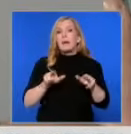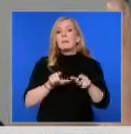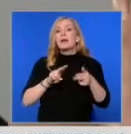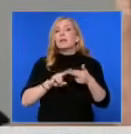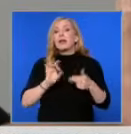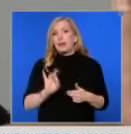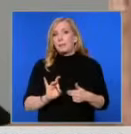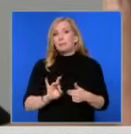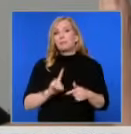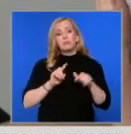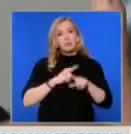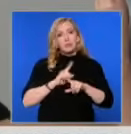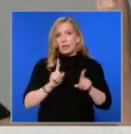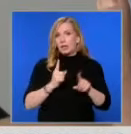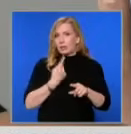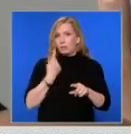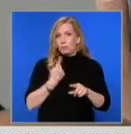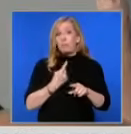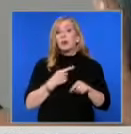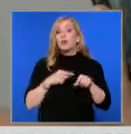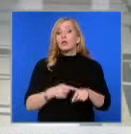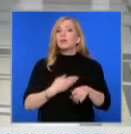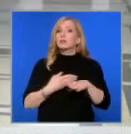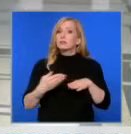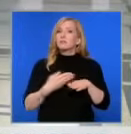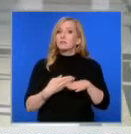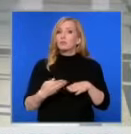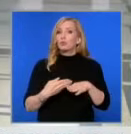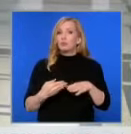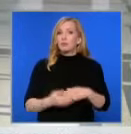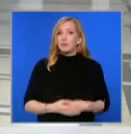а тези обучения да бъдат системни.